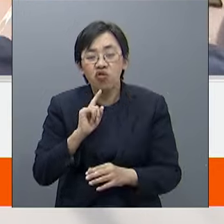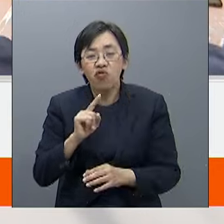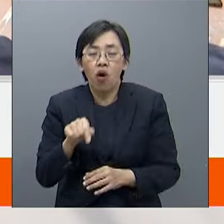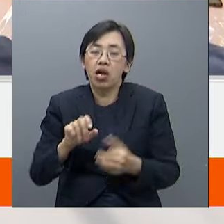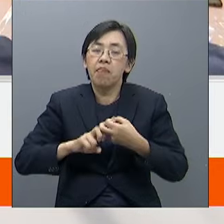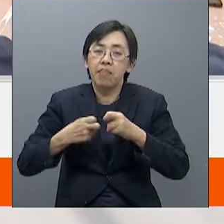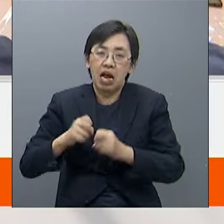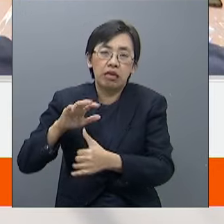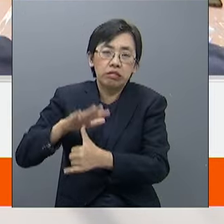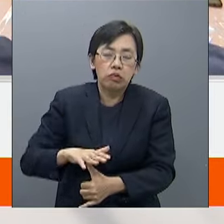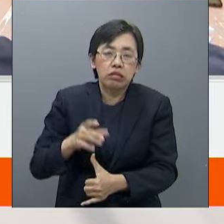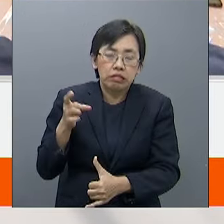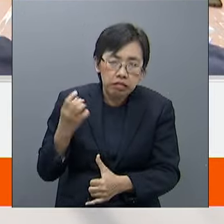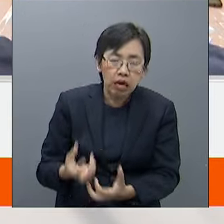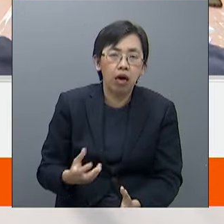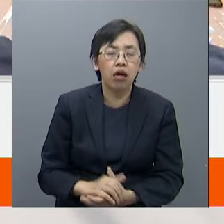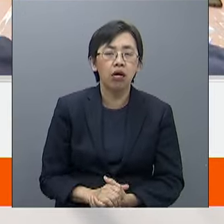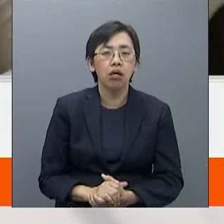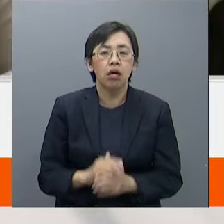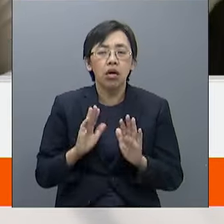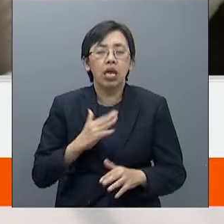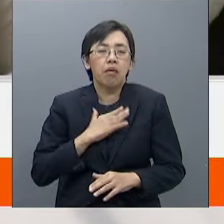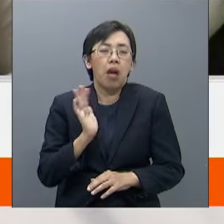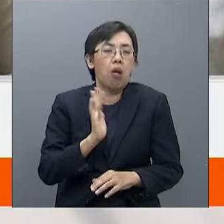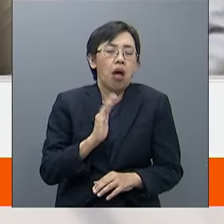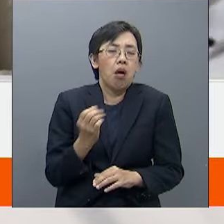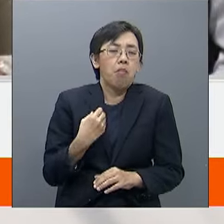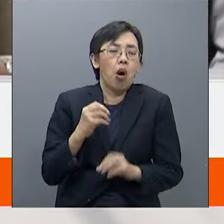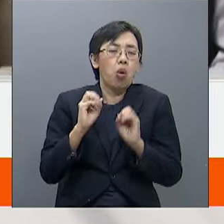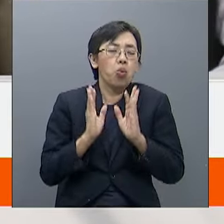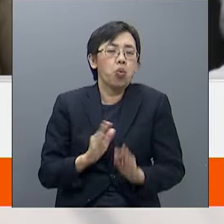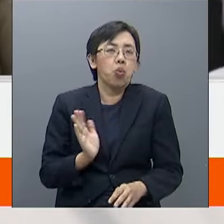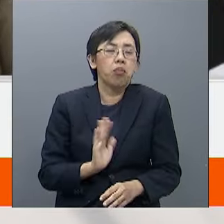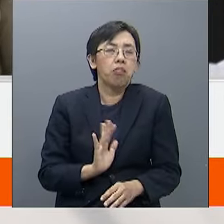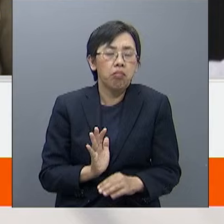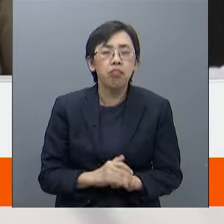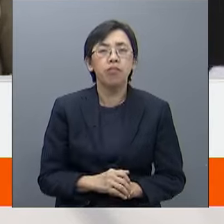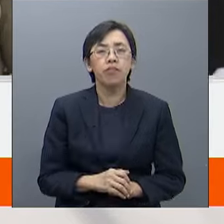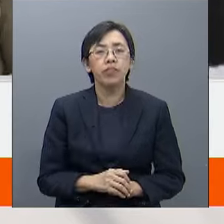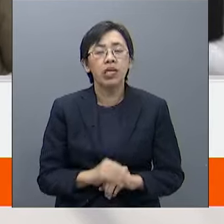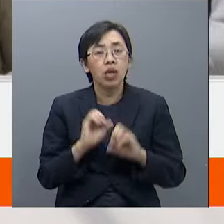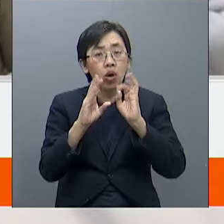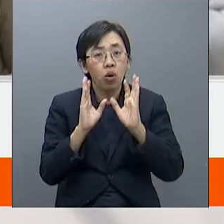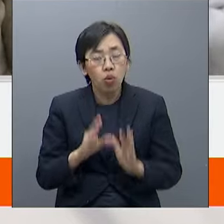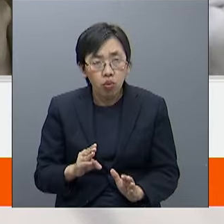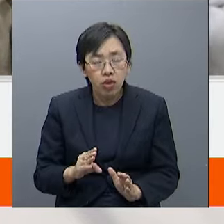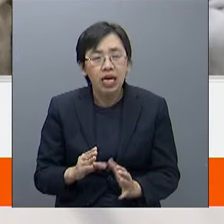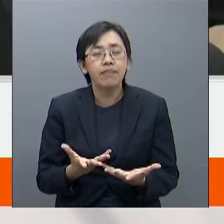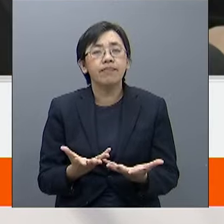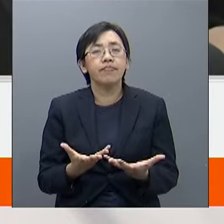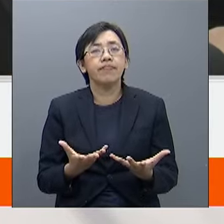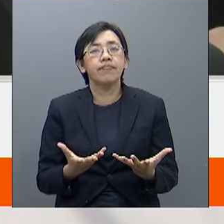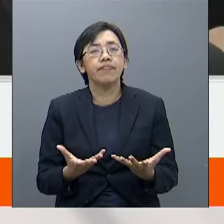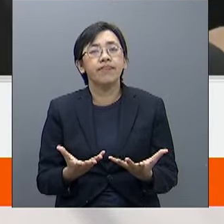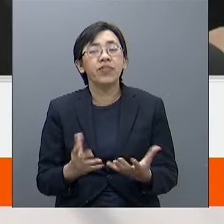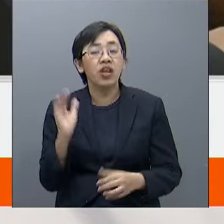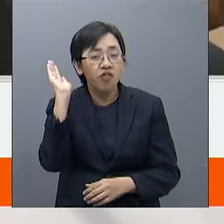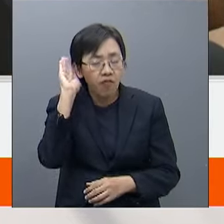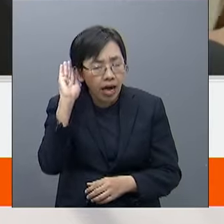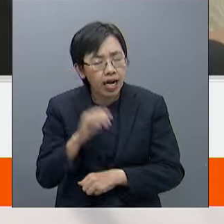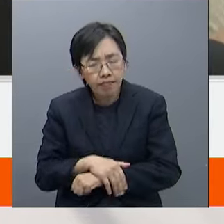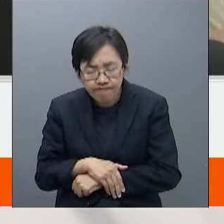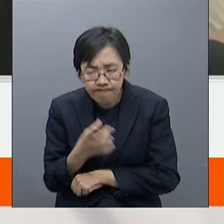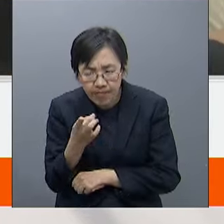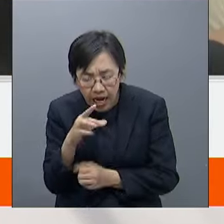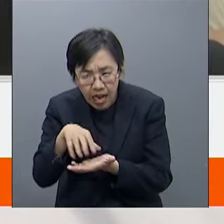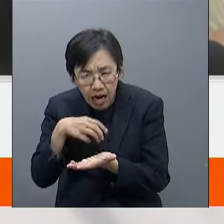มทำให้เด็กก็เลยไม่กล้าที่จะมาฟ้องครูอีกการที่ครูลงมาฟังจริงๆว่าเกิดอะไ